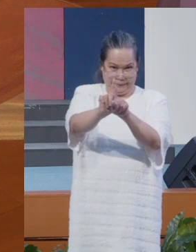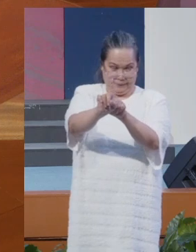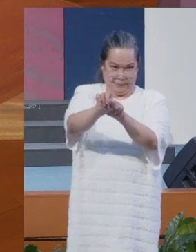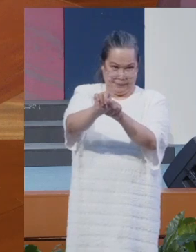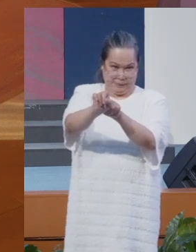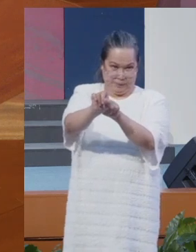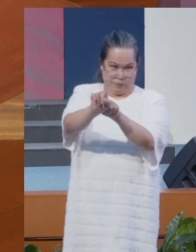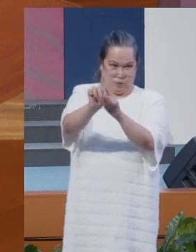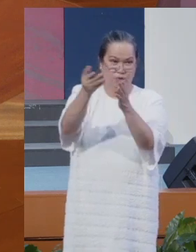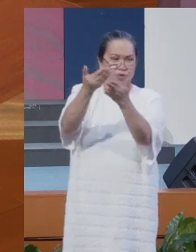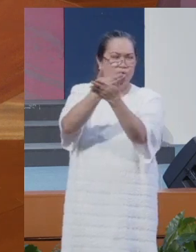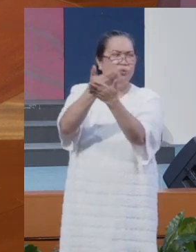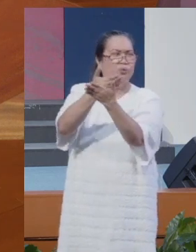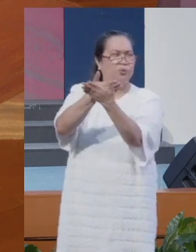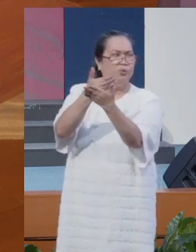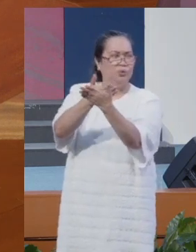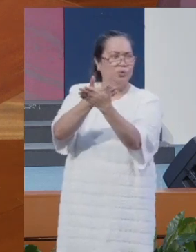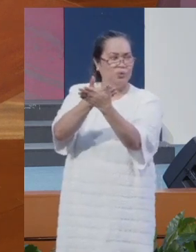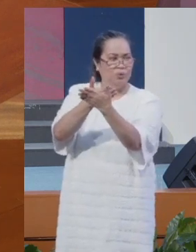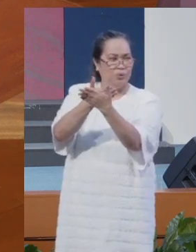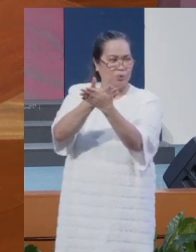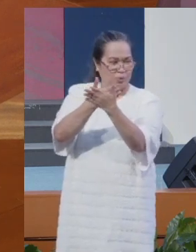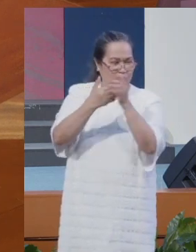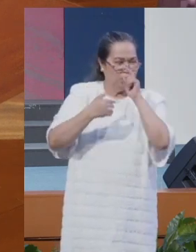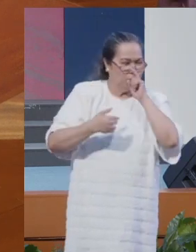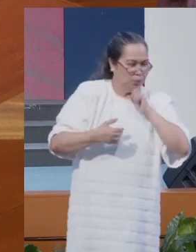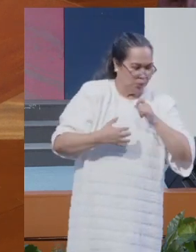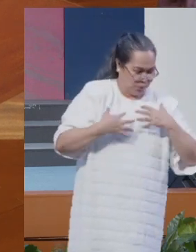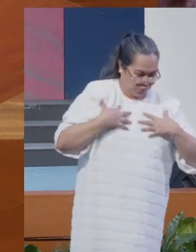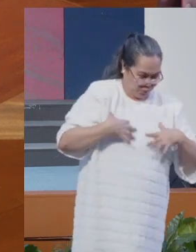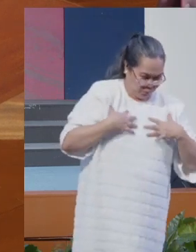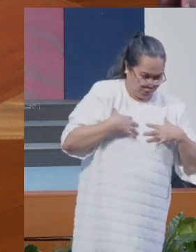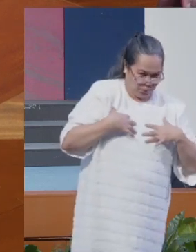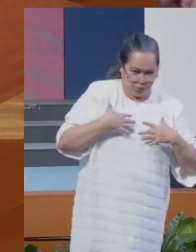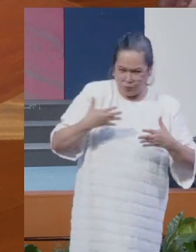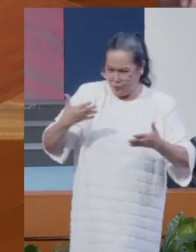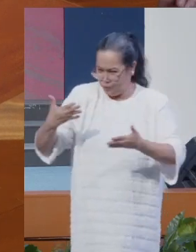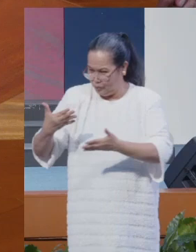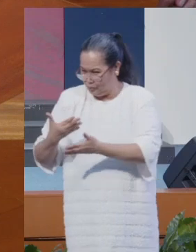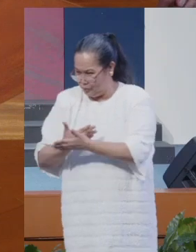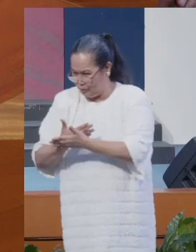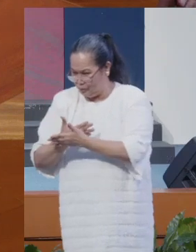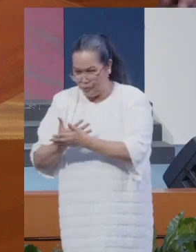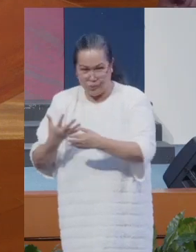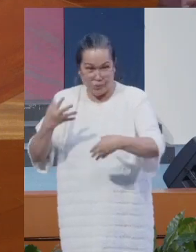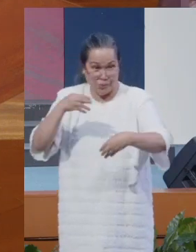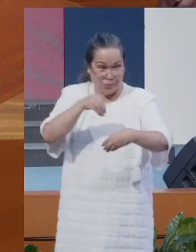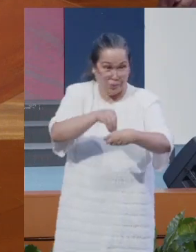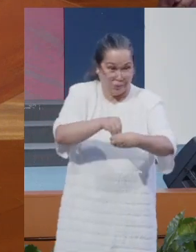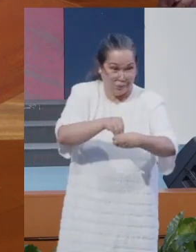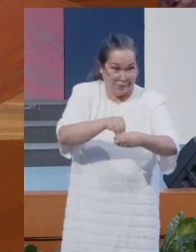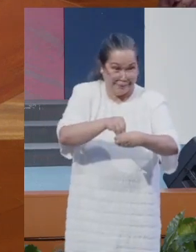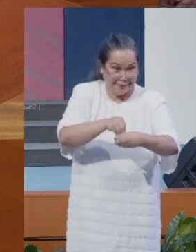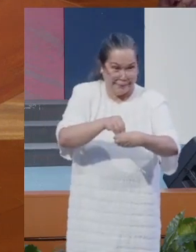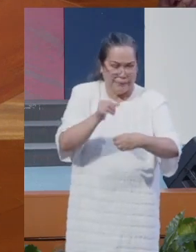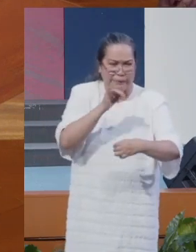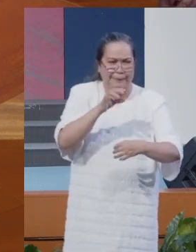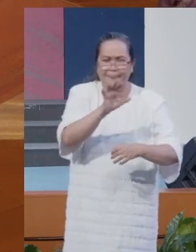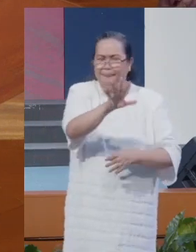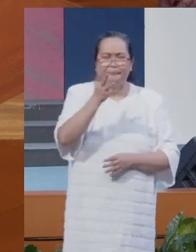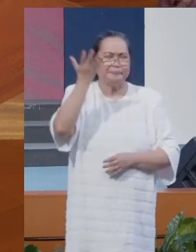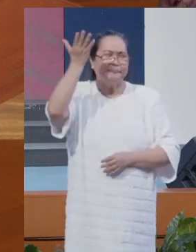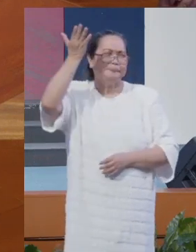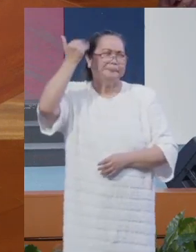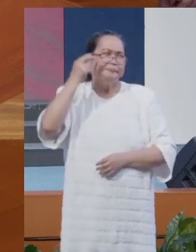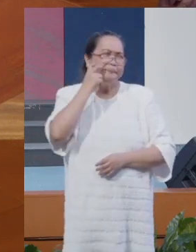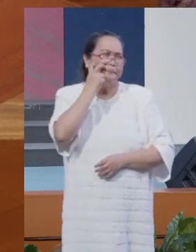sa bago at lumang tela o damit at tungkol sa bago at lumang sisidlang alak o wineskin.